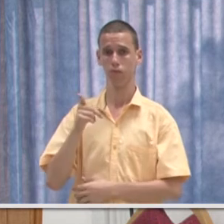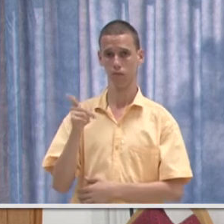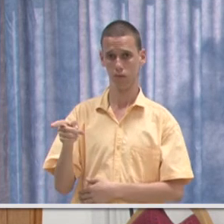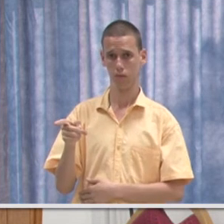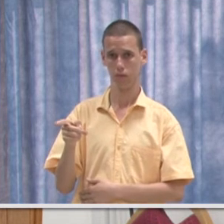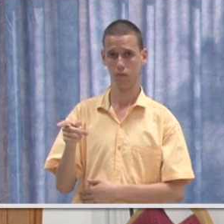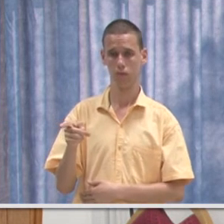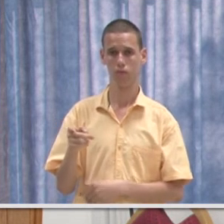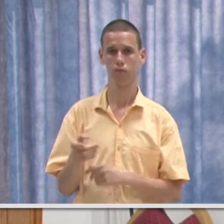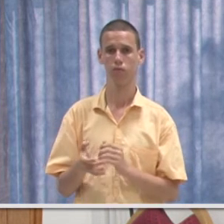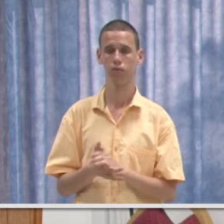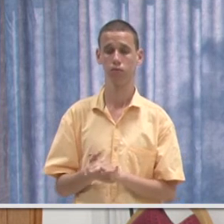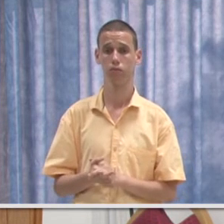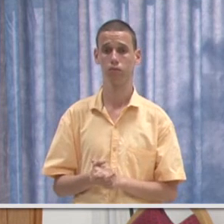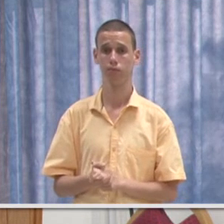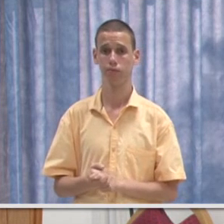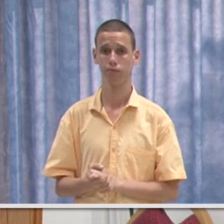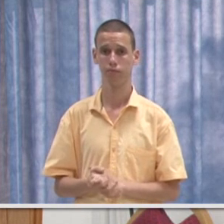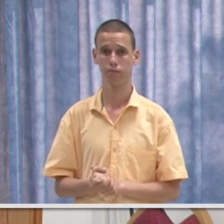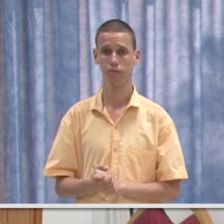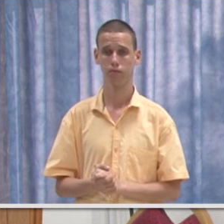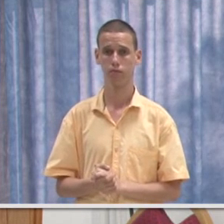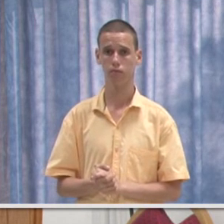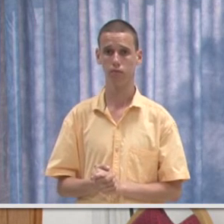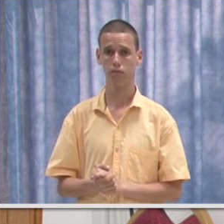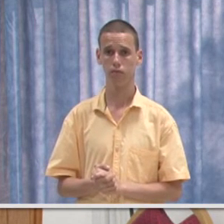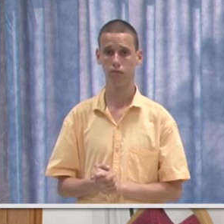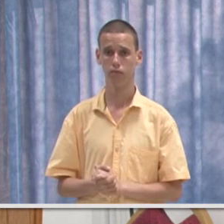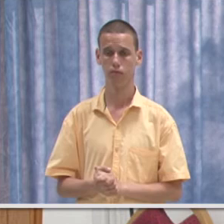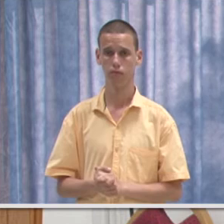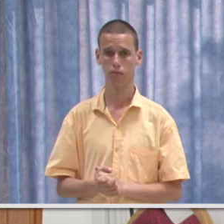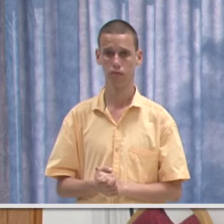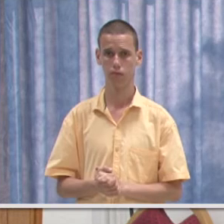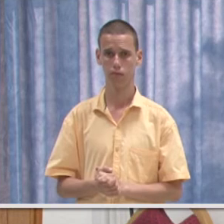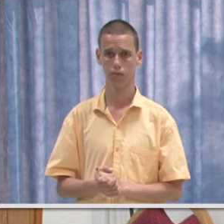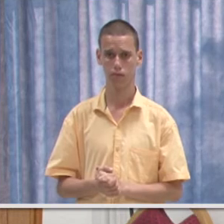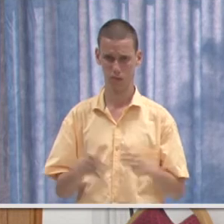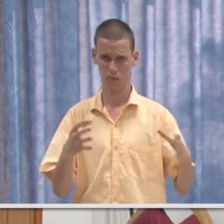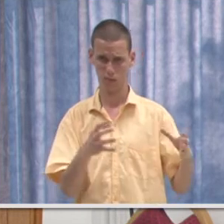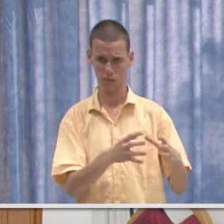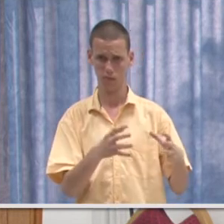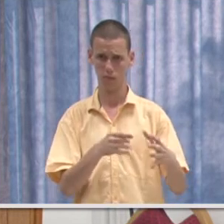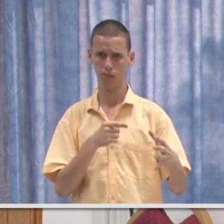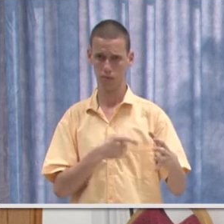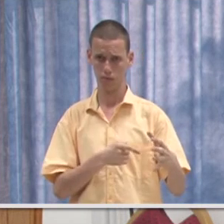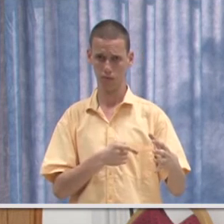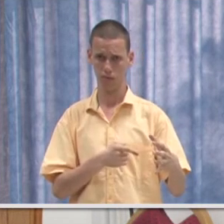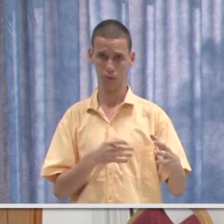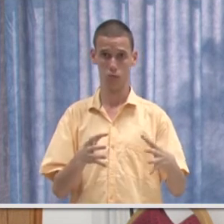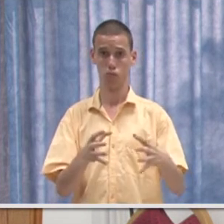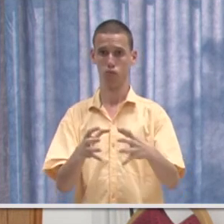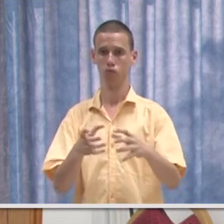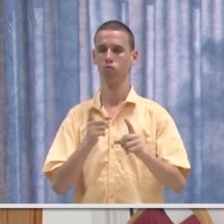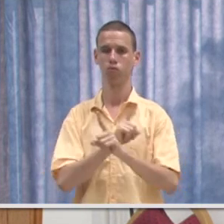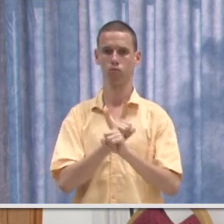travail dans le service et il y en a quelques des autres il y a peu difficile pour les essentiels que l'anzo